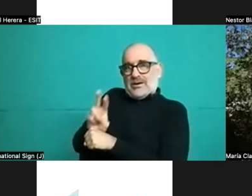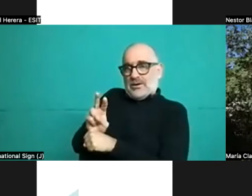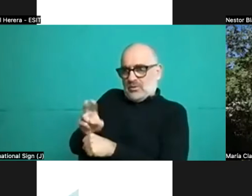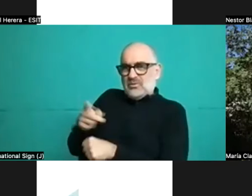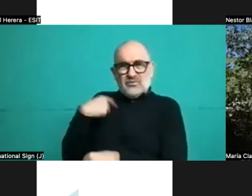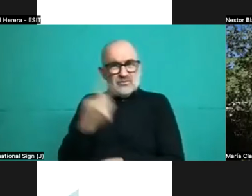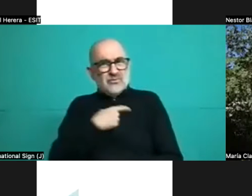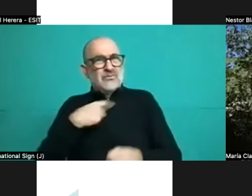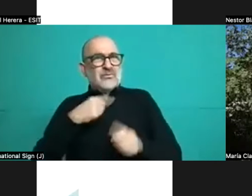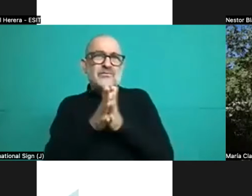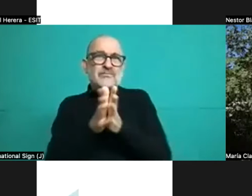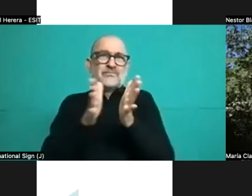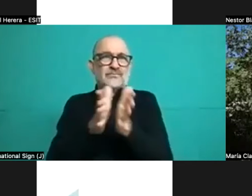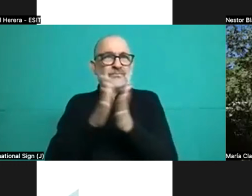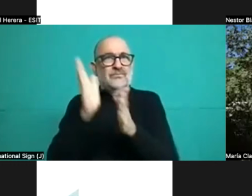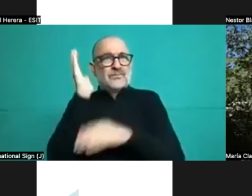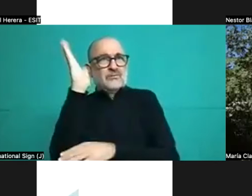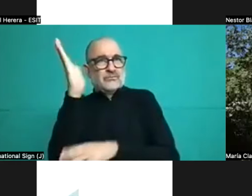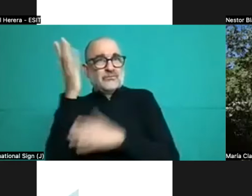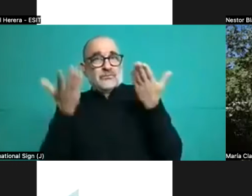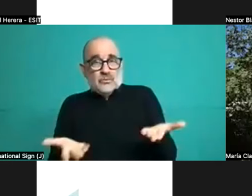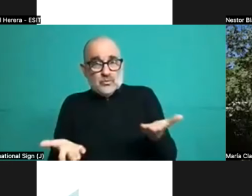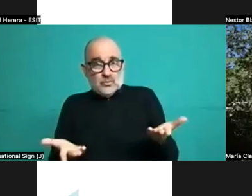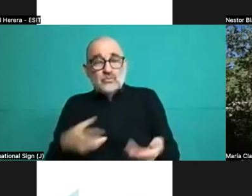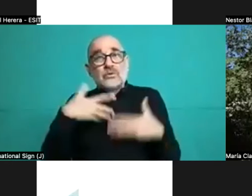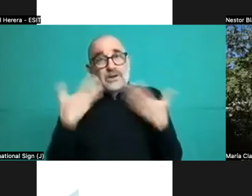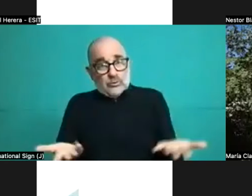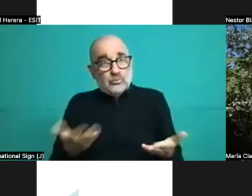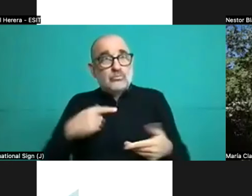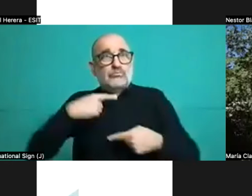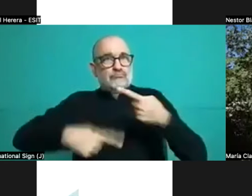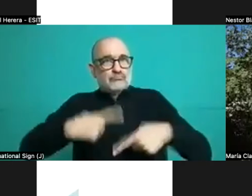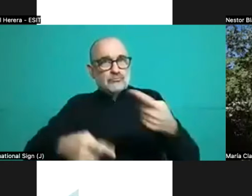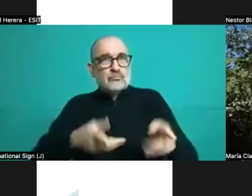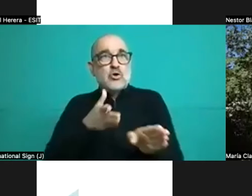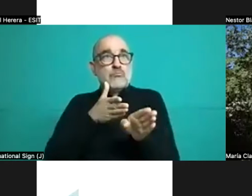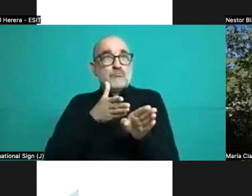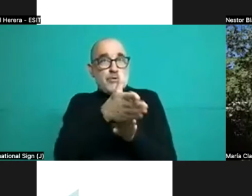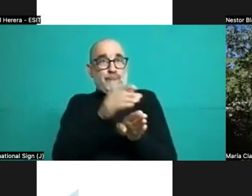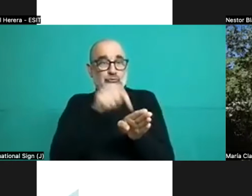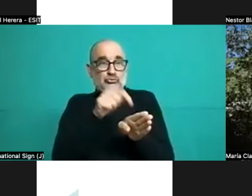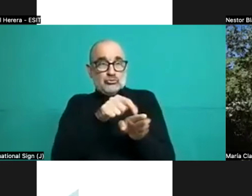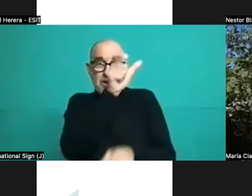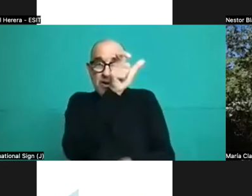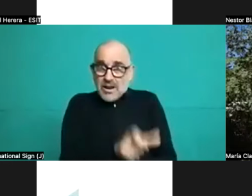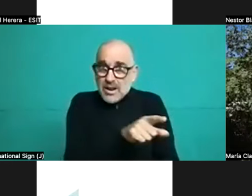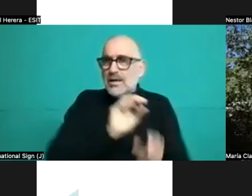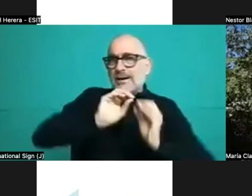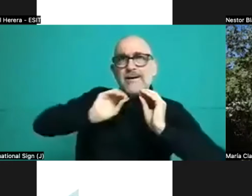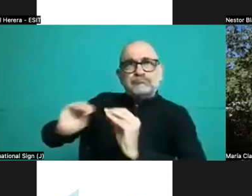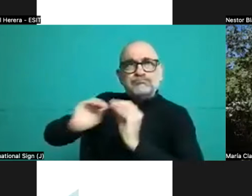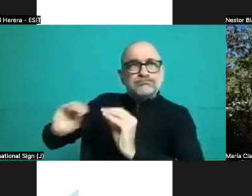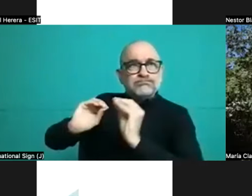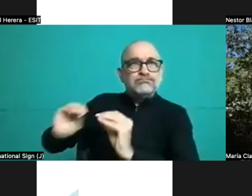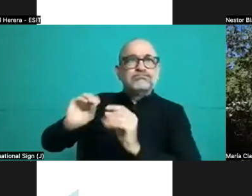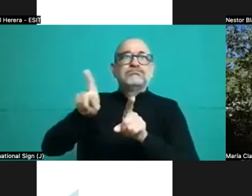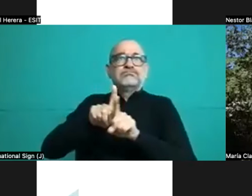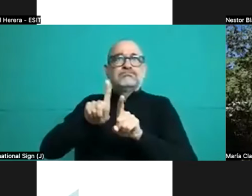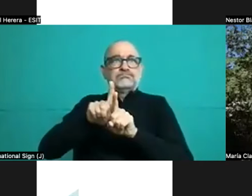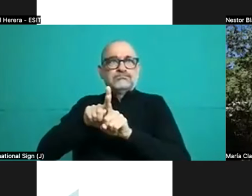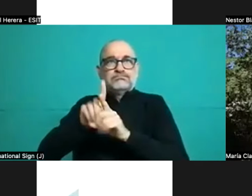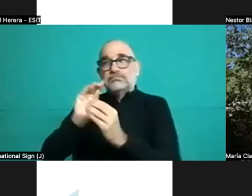Il est important donc que ces professionnels qui vont former d'autres professionnels soient actualisés, soient au